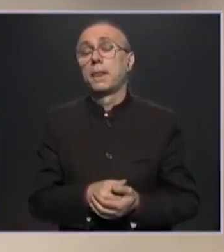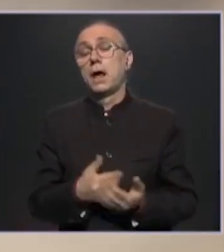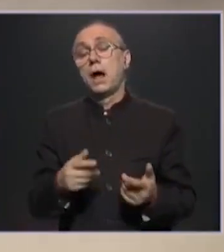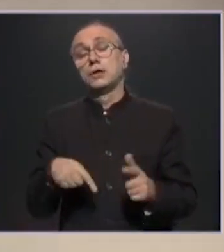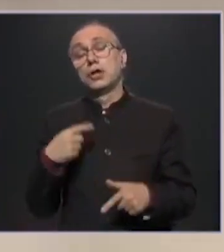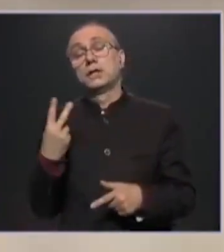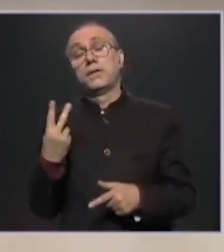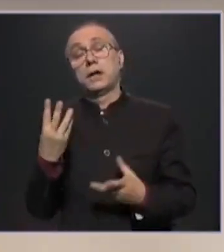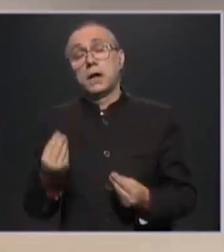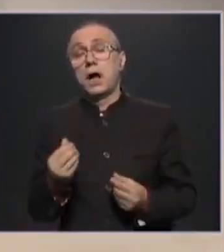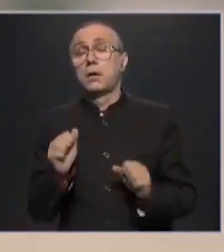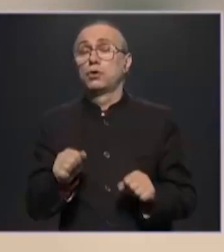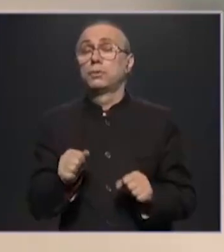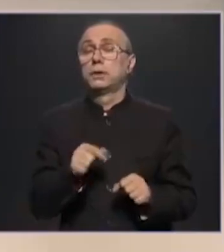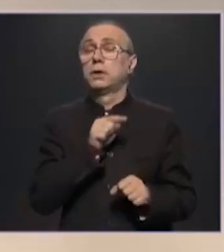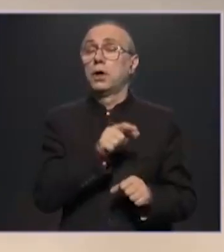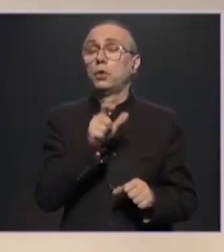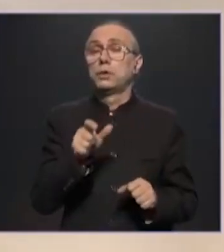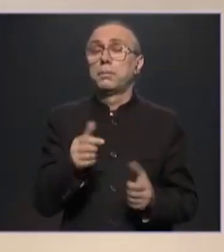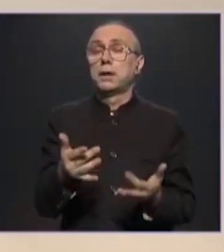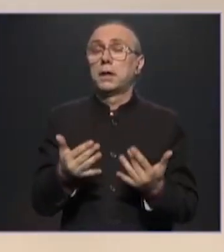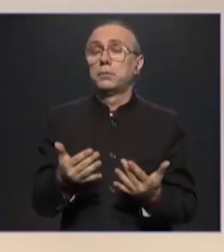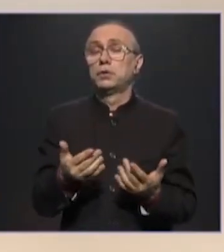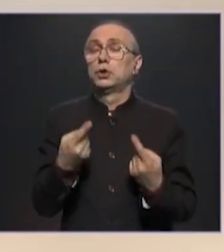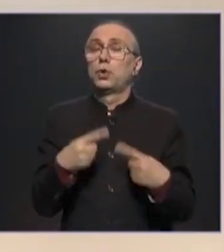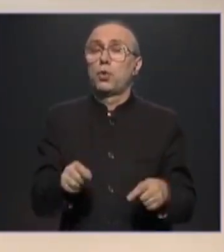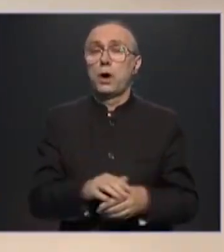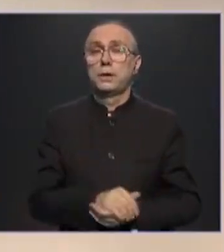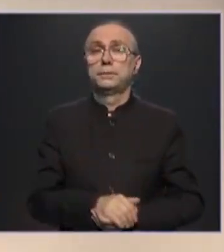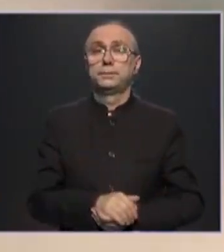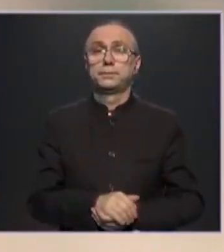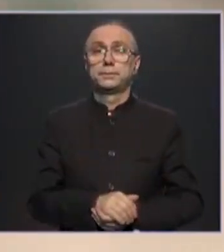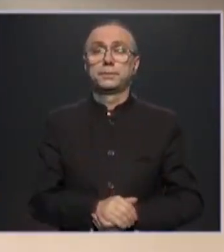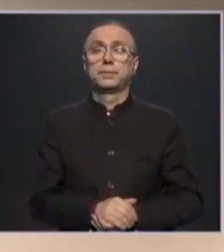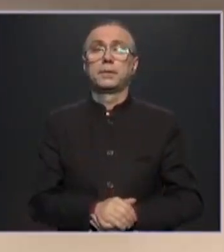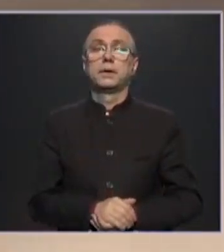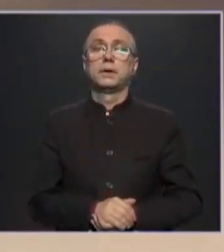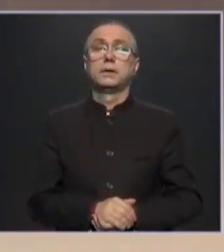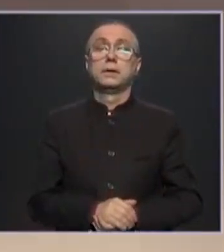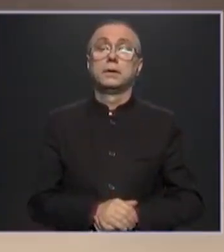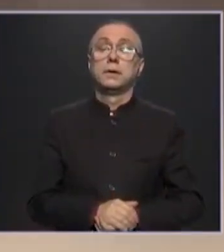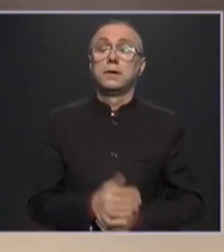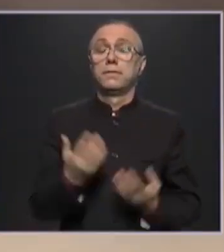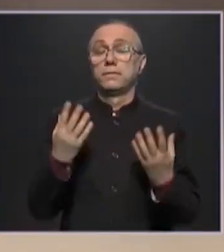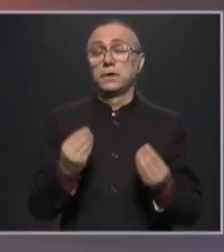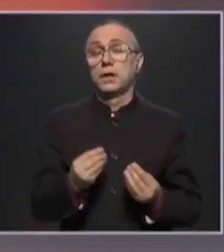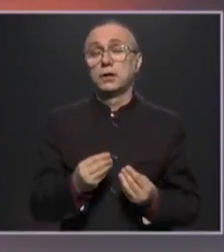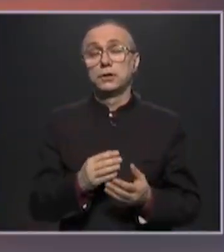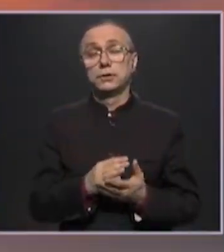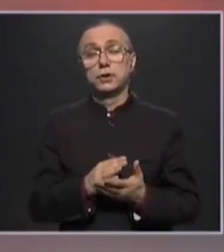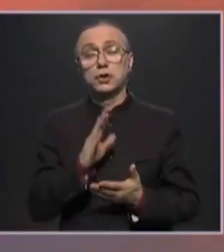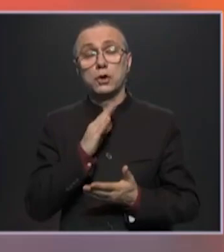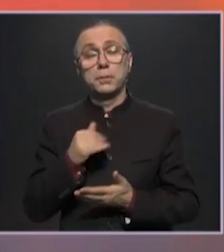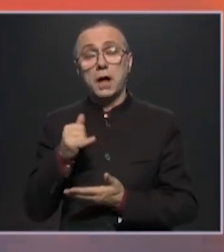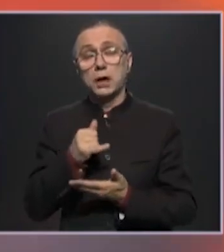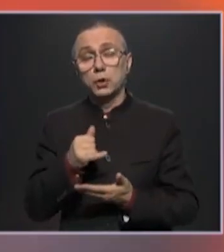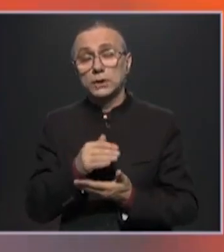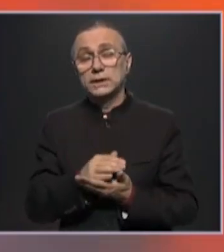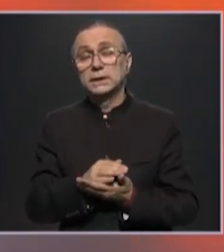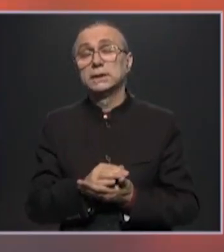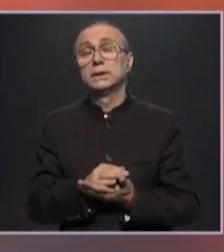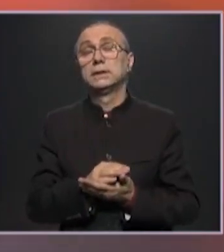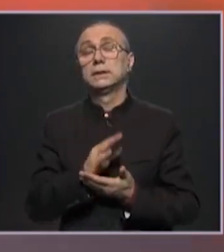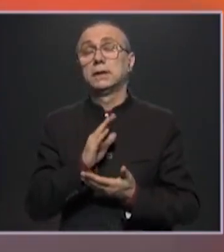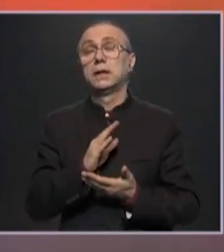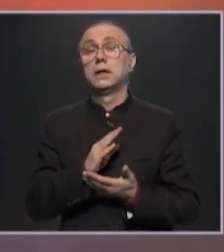в воскресенье, в день жен мироносец, по благословению нашего владыки Екатеринбургского и Верхотурского Евгения, в Екатеринбургской